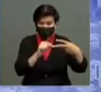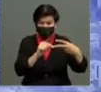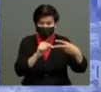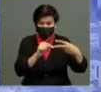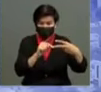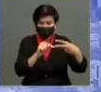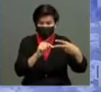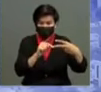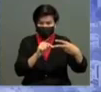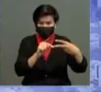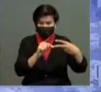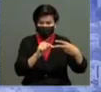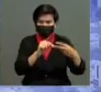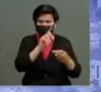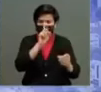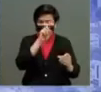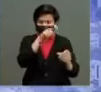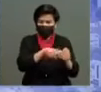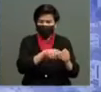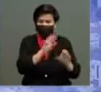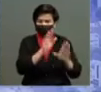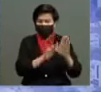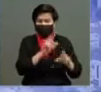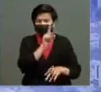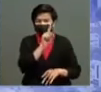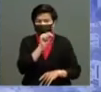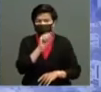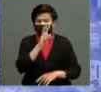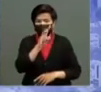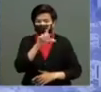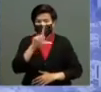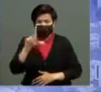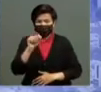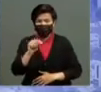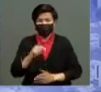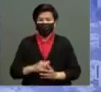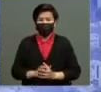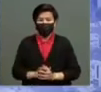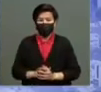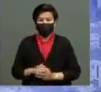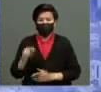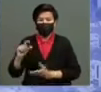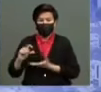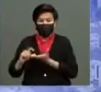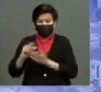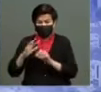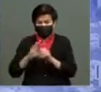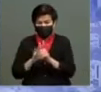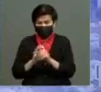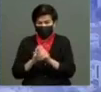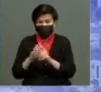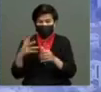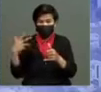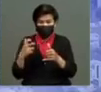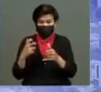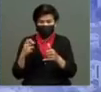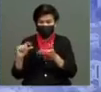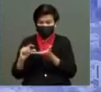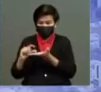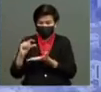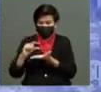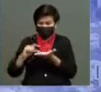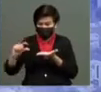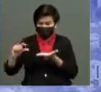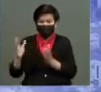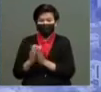เนี่ยมียอดประมาณ 1.6 ล้านแต่ยอดที่เรากำลังจะให้คือ16ล้านมันห่างไกลประมาณ10เท่าเพราะฉะ